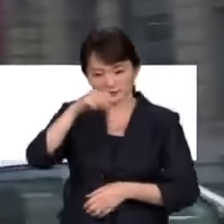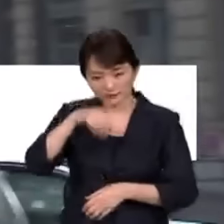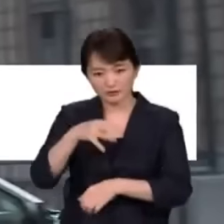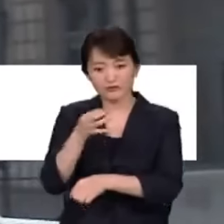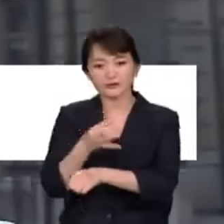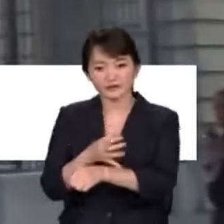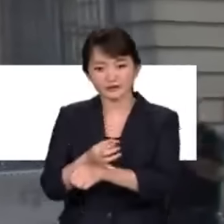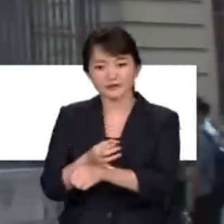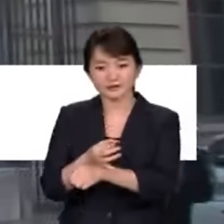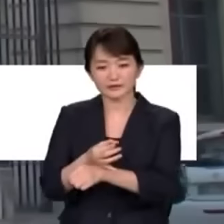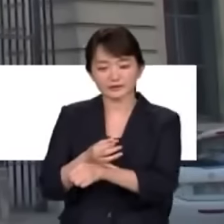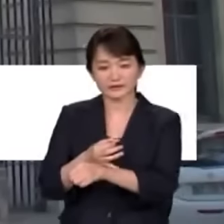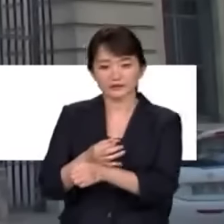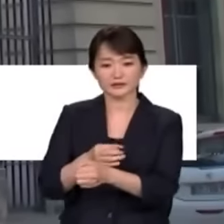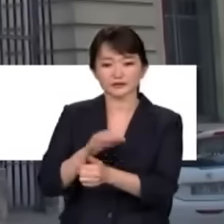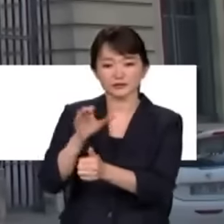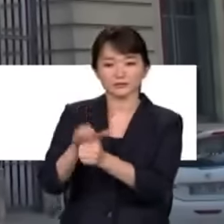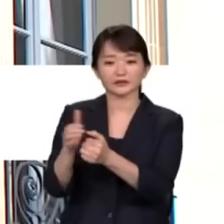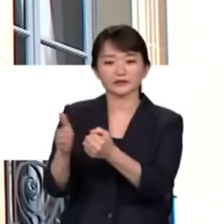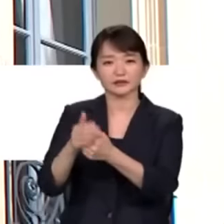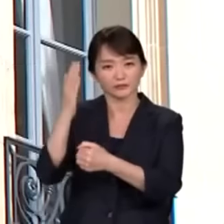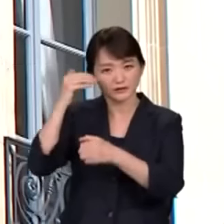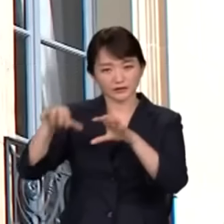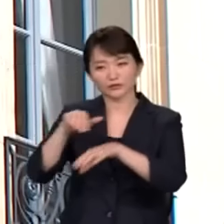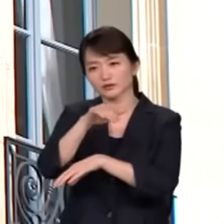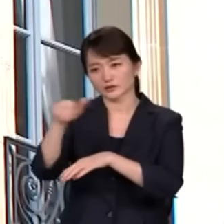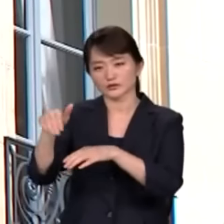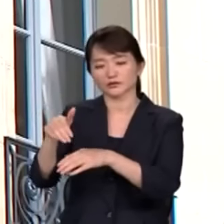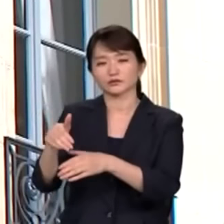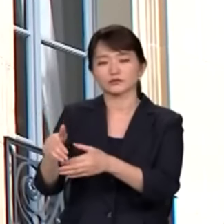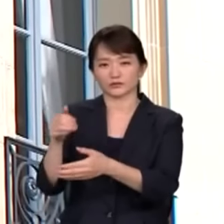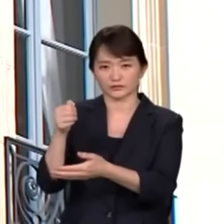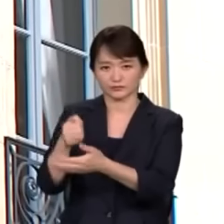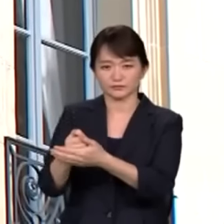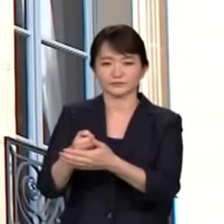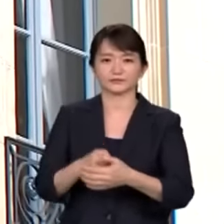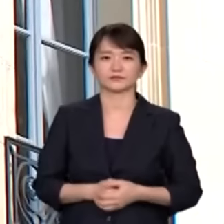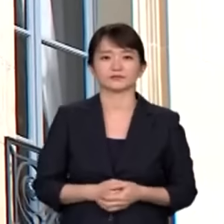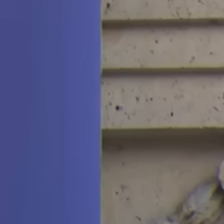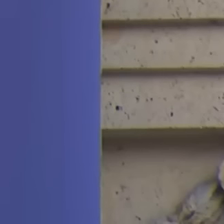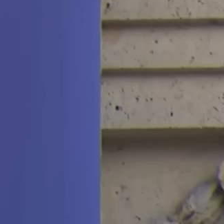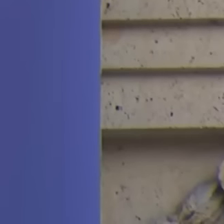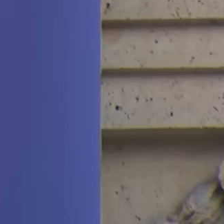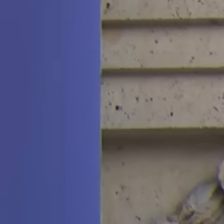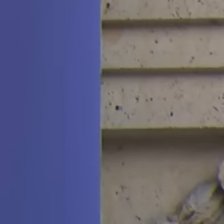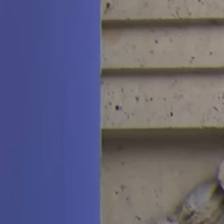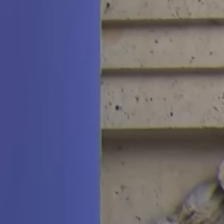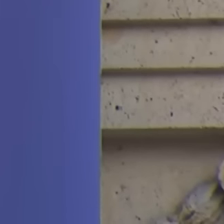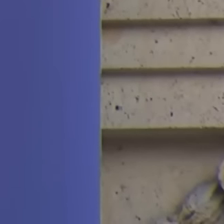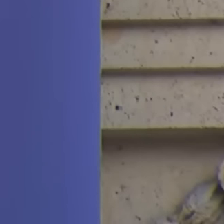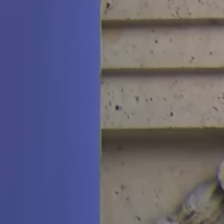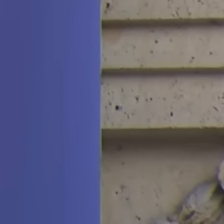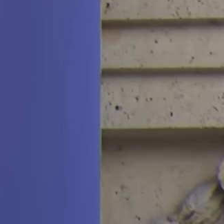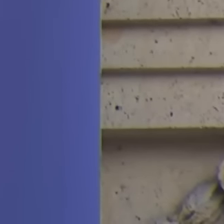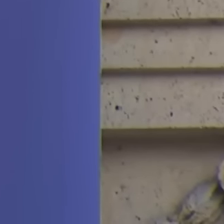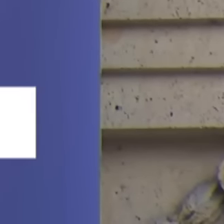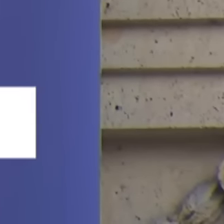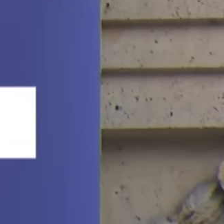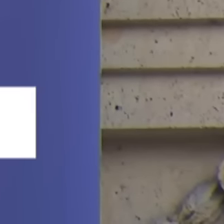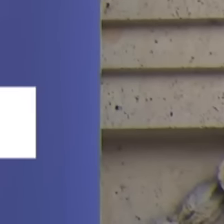거다 보니까 한국을 기준으로 해요. 일부에선 급여 정산이 아직 안 됐다는 말이 나왔습니다. 하지만 업체